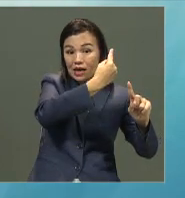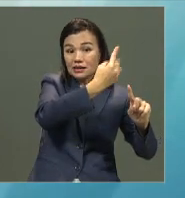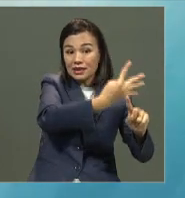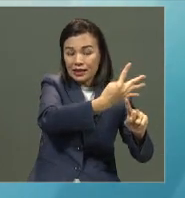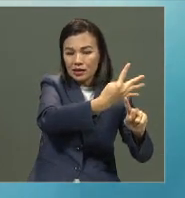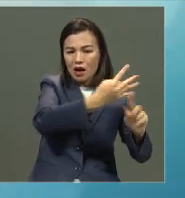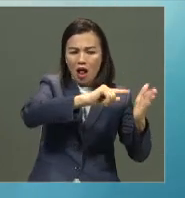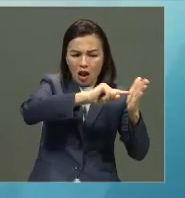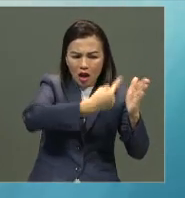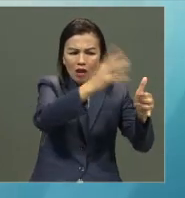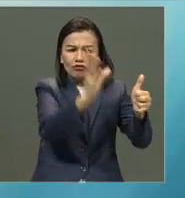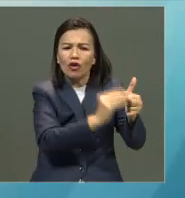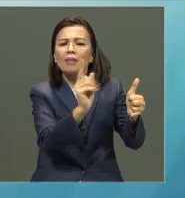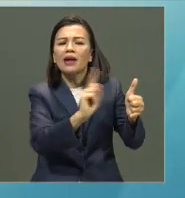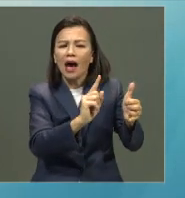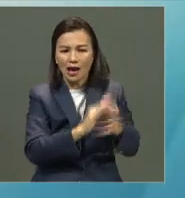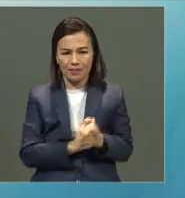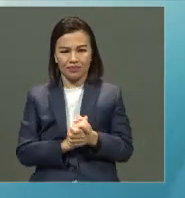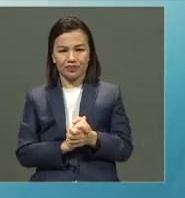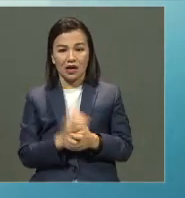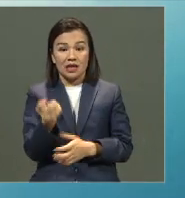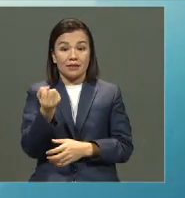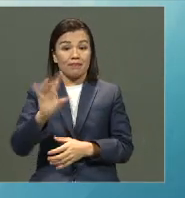ย้อนกลับไปถึงสิ้นเดือนนะครับท่านจะเห็นนะครับว่าเขาไปติดเชื้อมาเนี่ย18